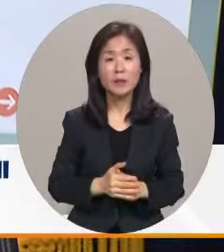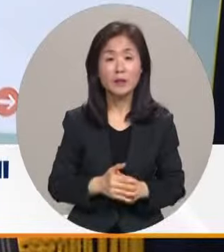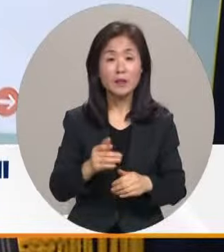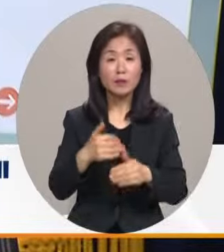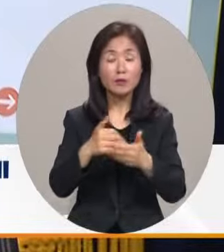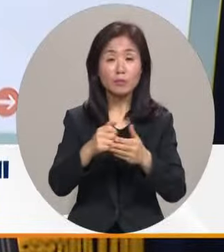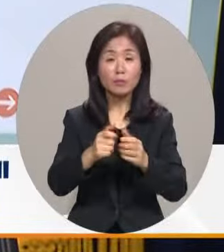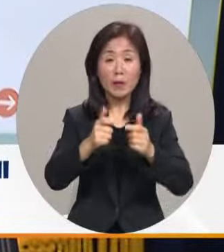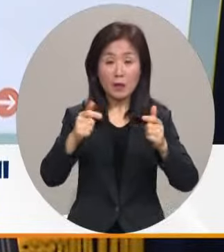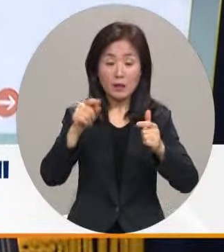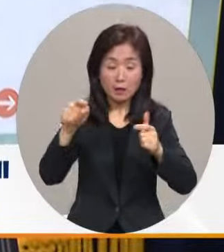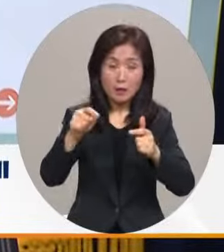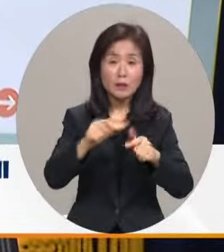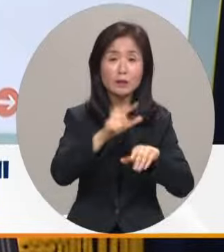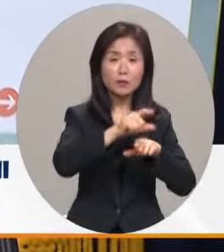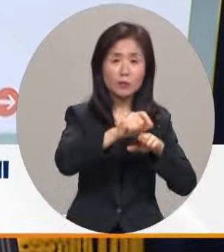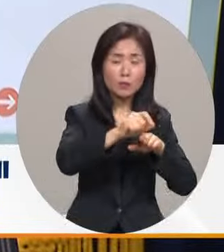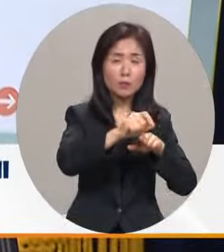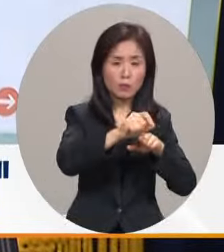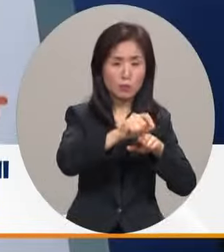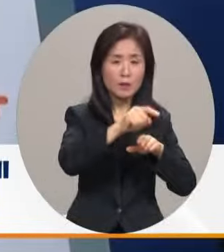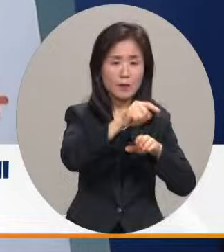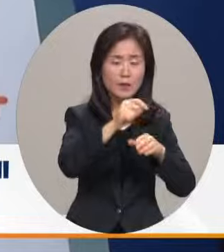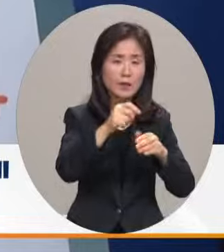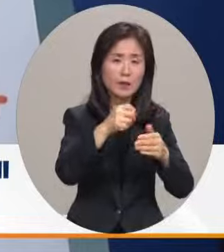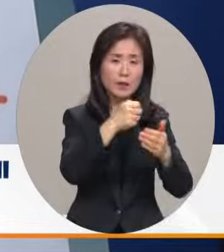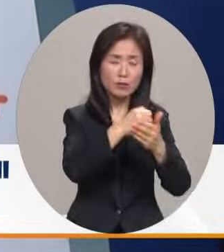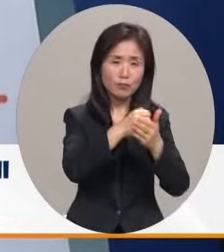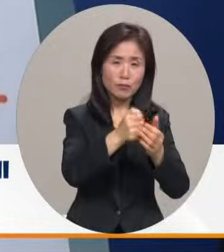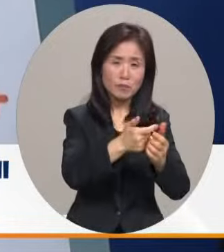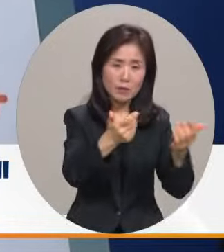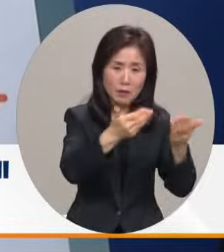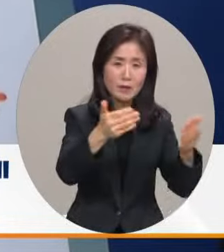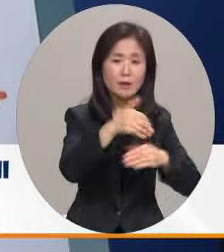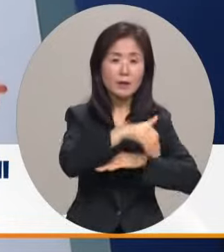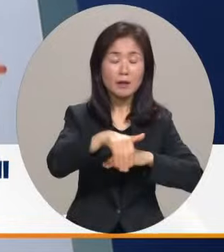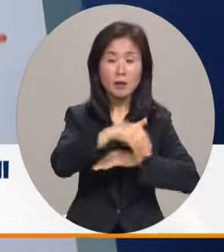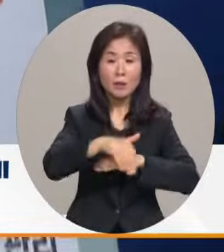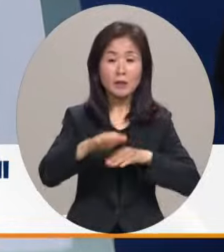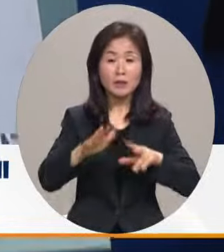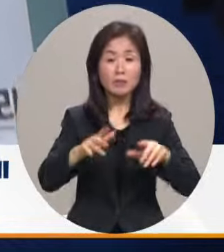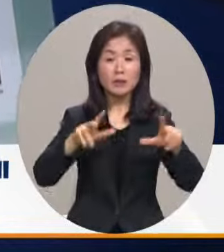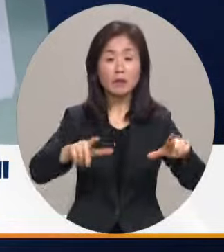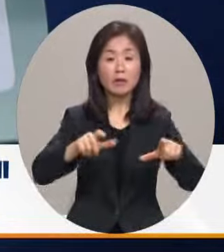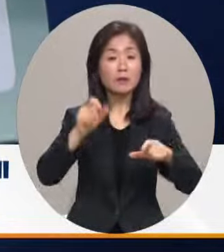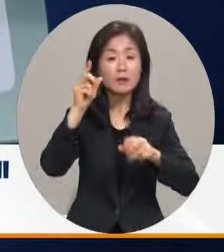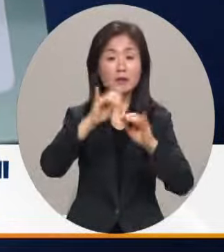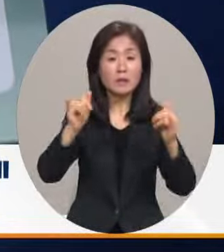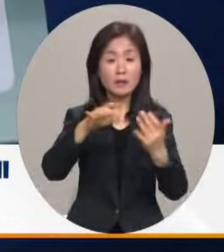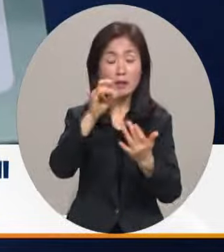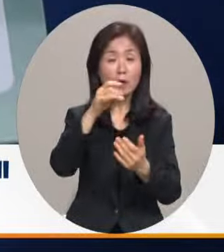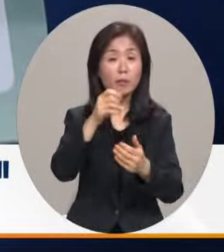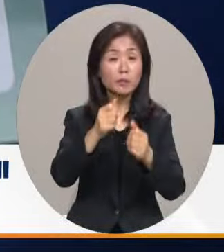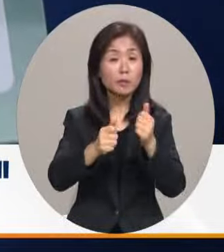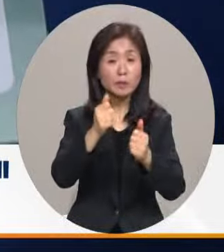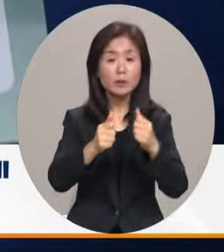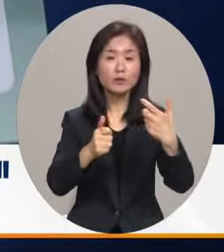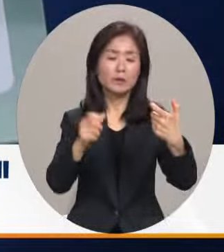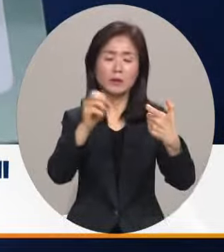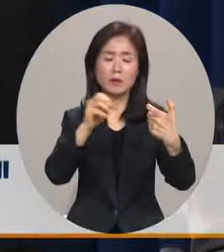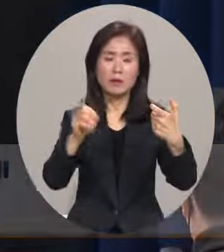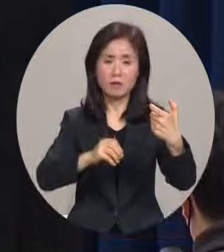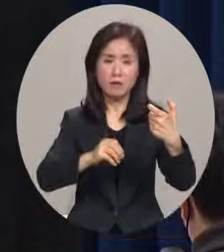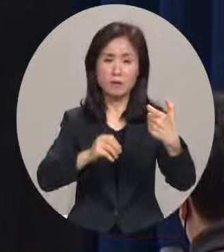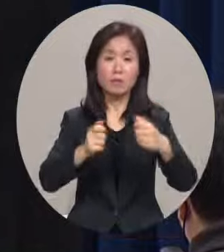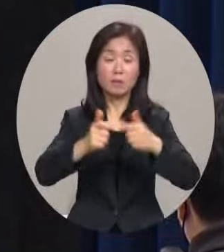배정할 방침입니다. 지역 인재 전형도 현행 40%에서 60%로 확대합니다. 이렇게